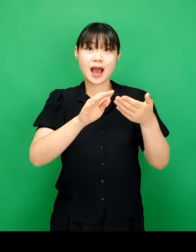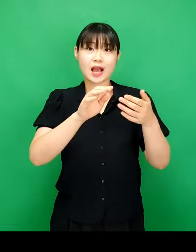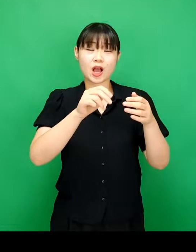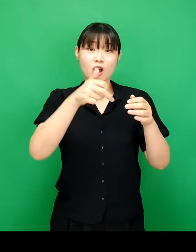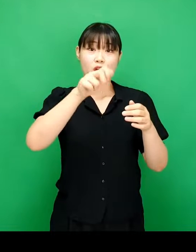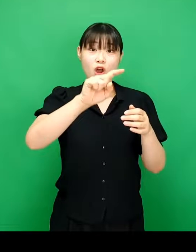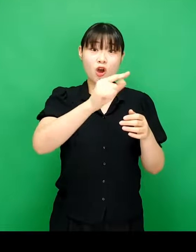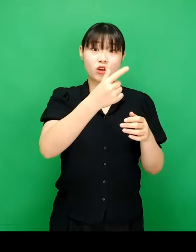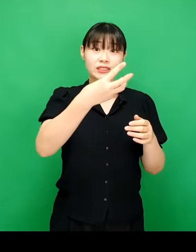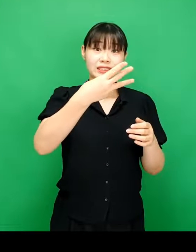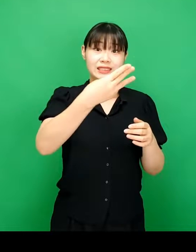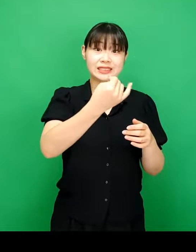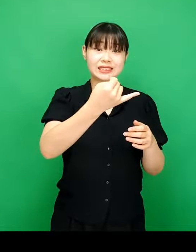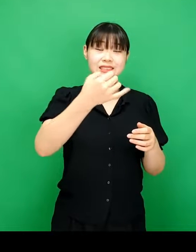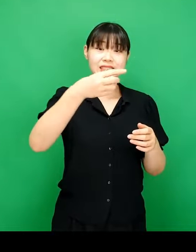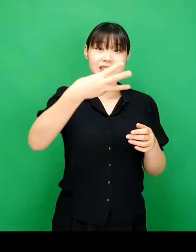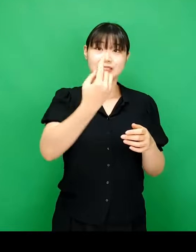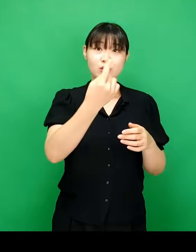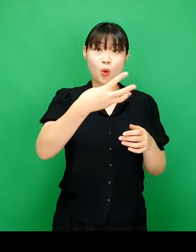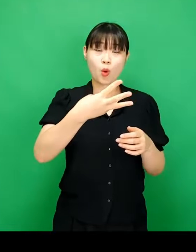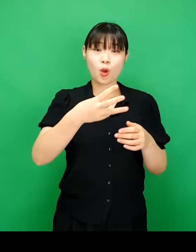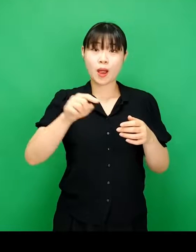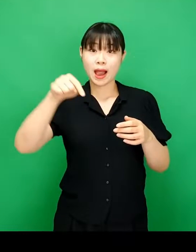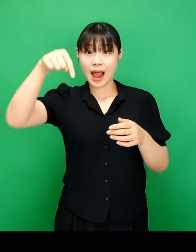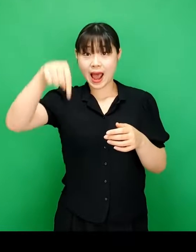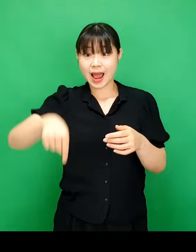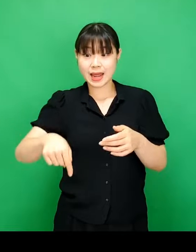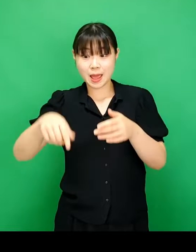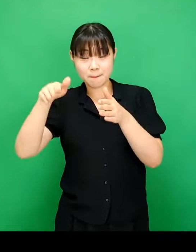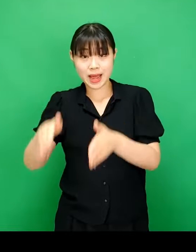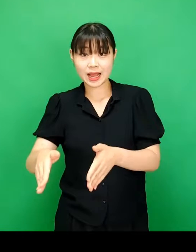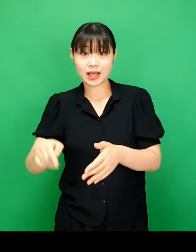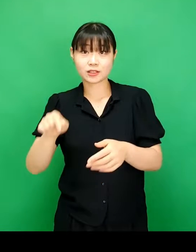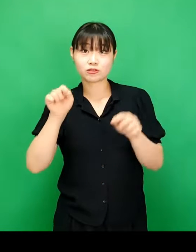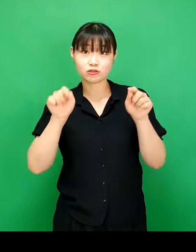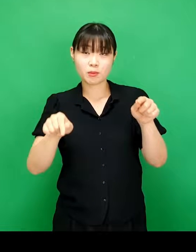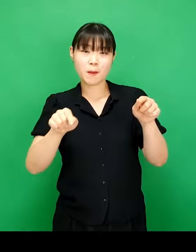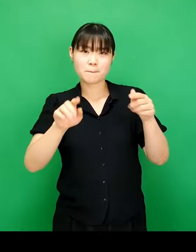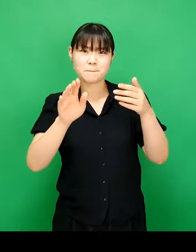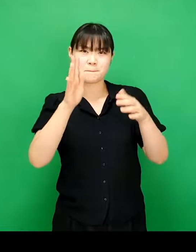생년월일 열에서 컨트롤 아래 방향키를 눌러서 맨 아래로 내려갑니다.